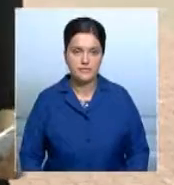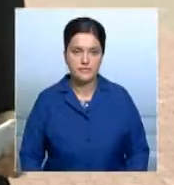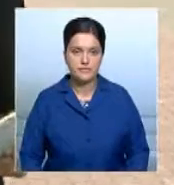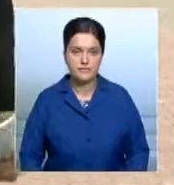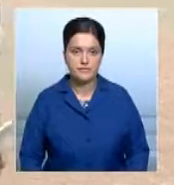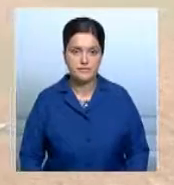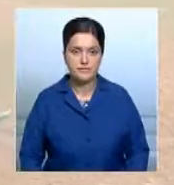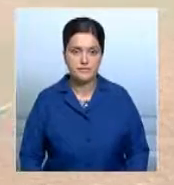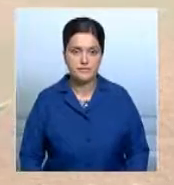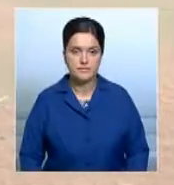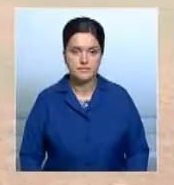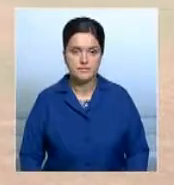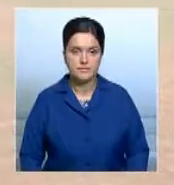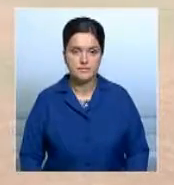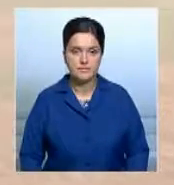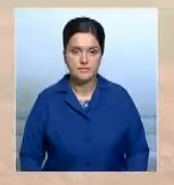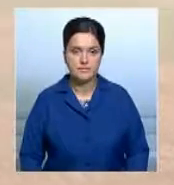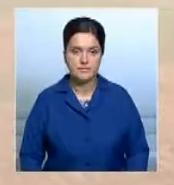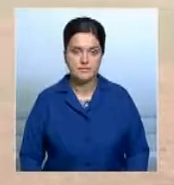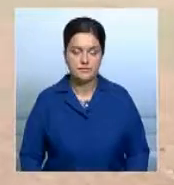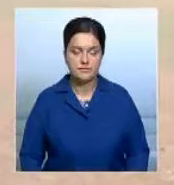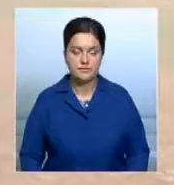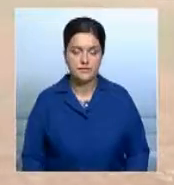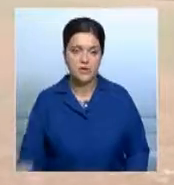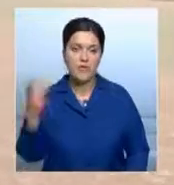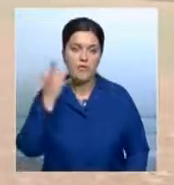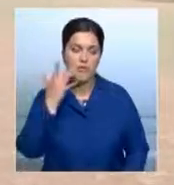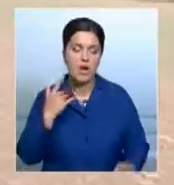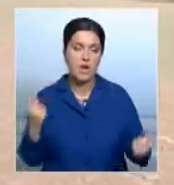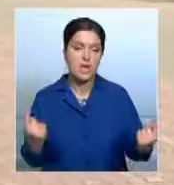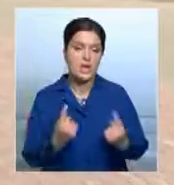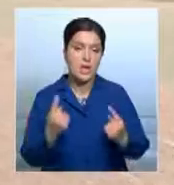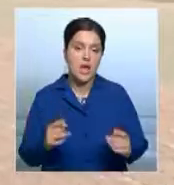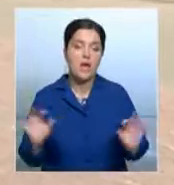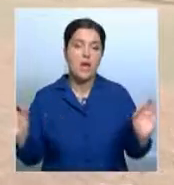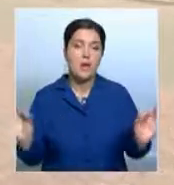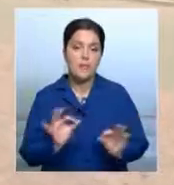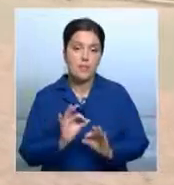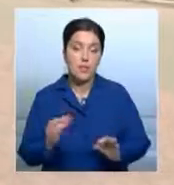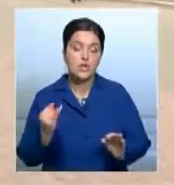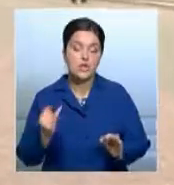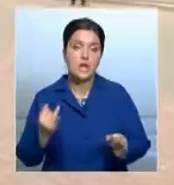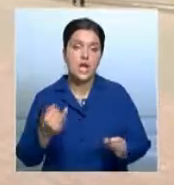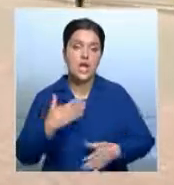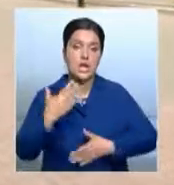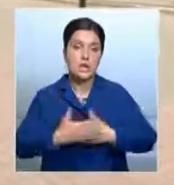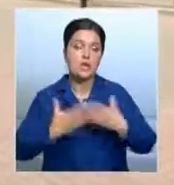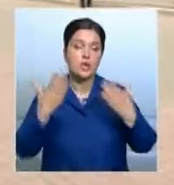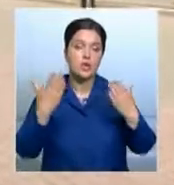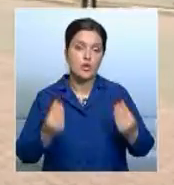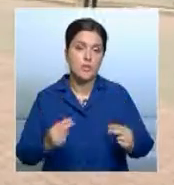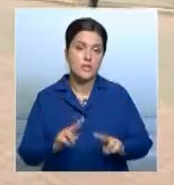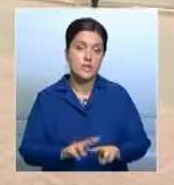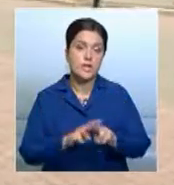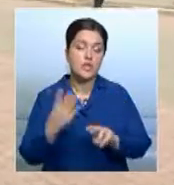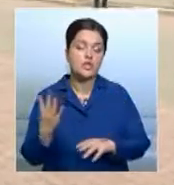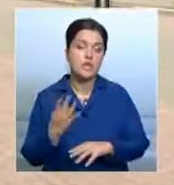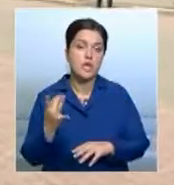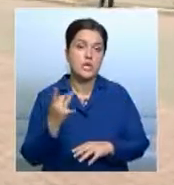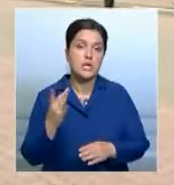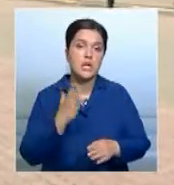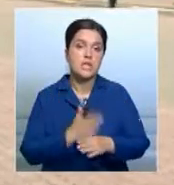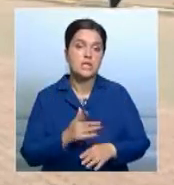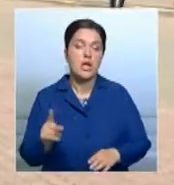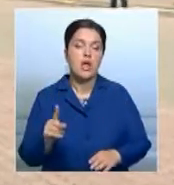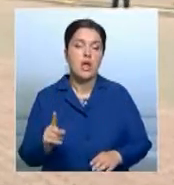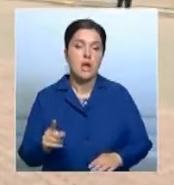я хочу добавить, что фестиваль стал традиционным в рамках празднования Дня столицы. Он проводится уже в четвертый раз. Помимо